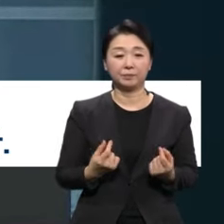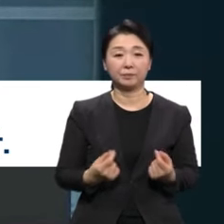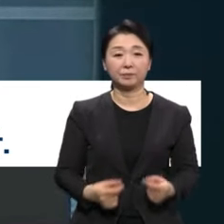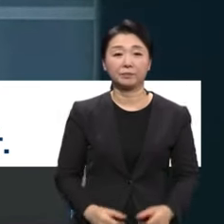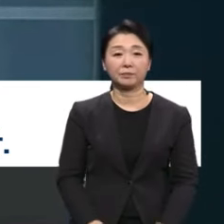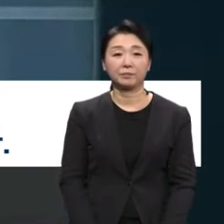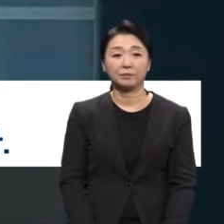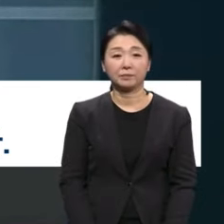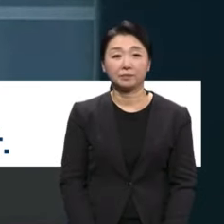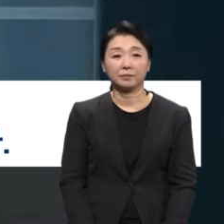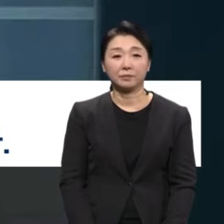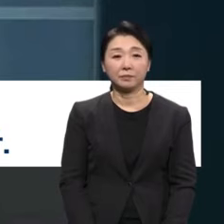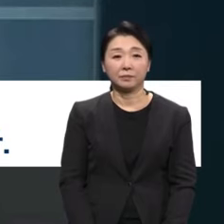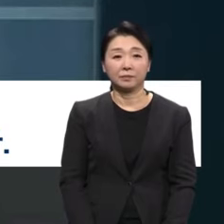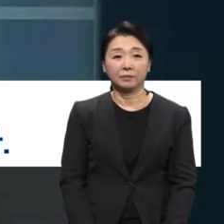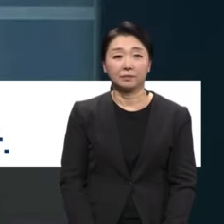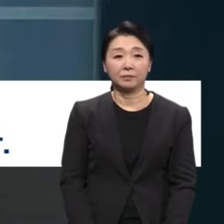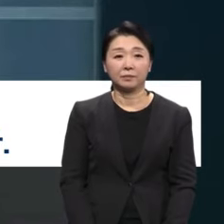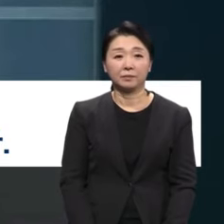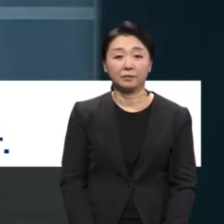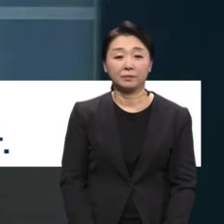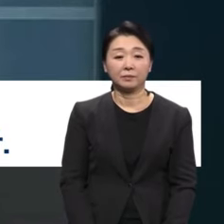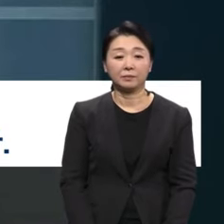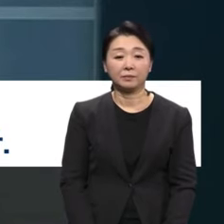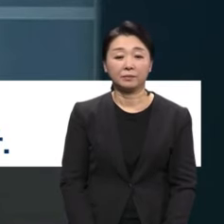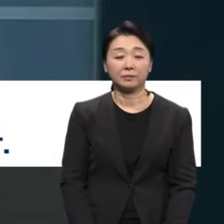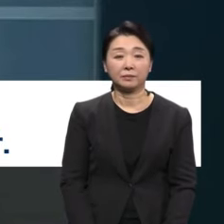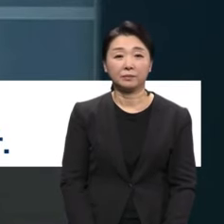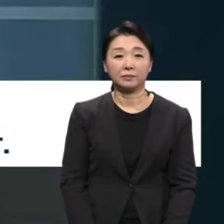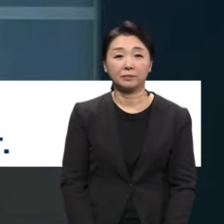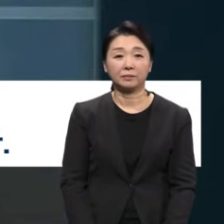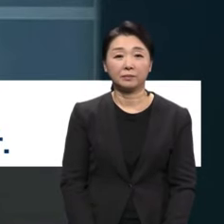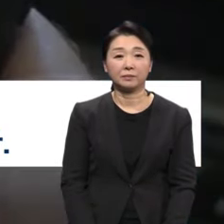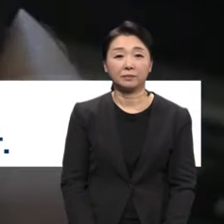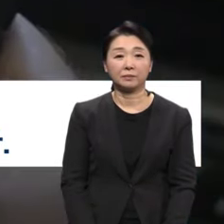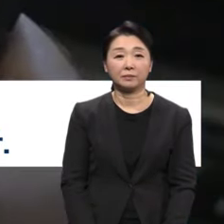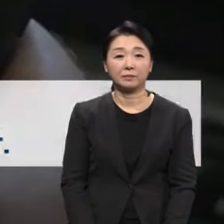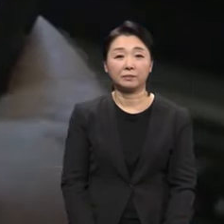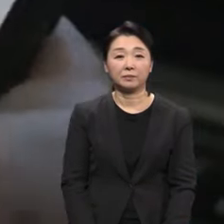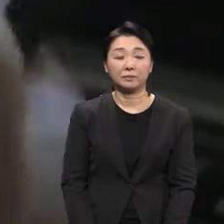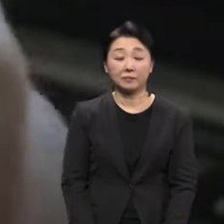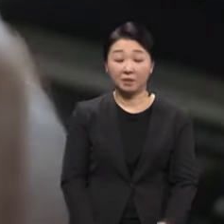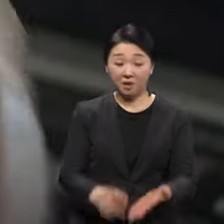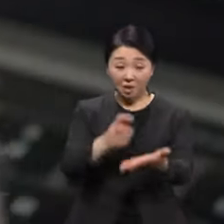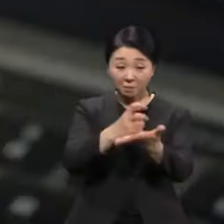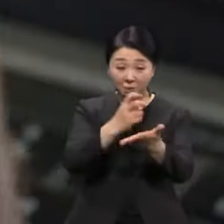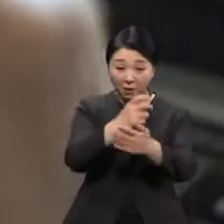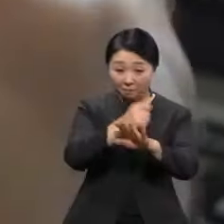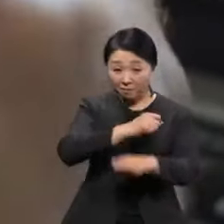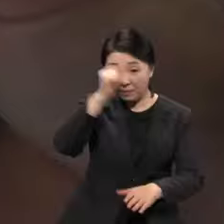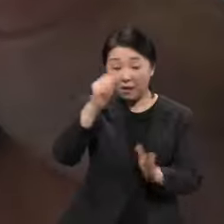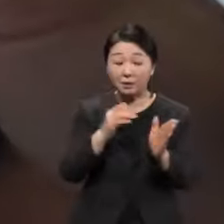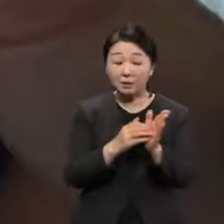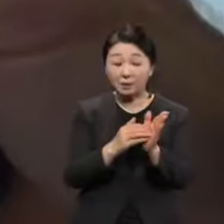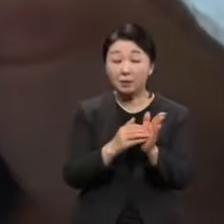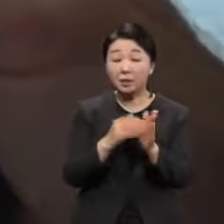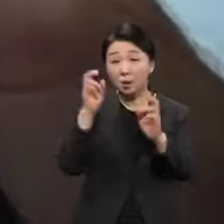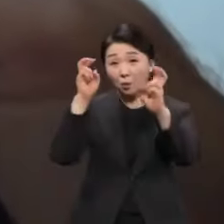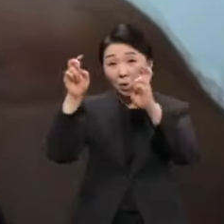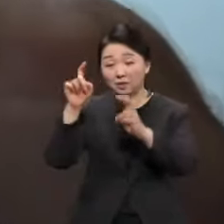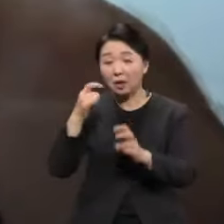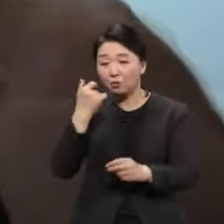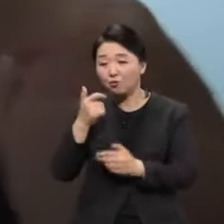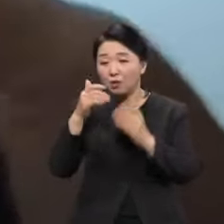to be staying here in America or going to China? That is the fundamental question at issue here. 법안이 최종 통과되면 바이트댄스는 6개월